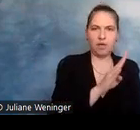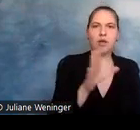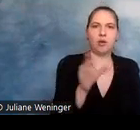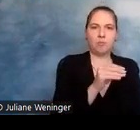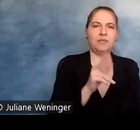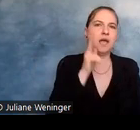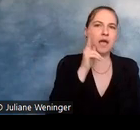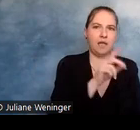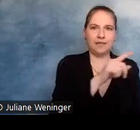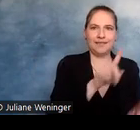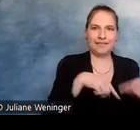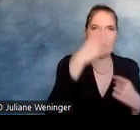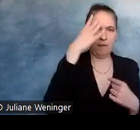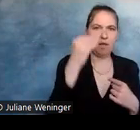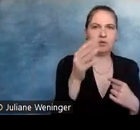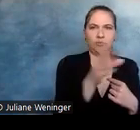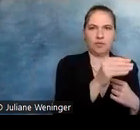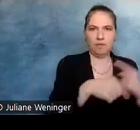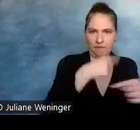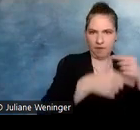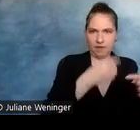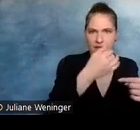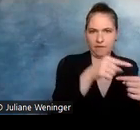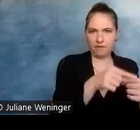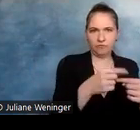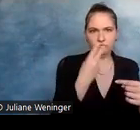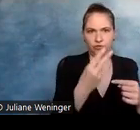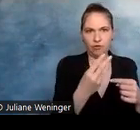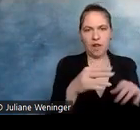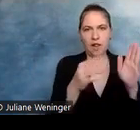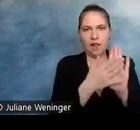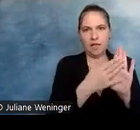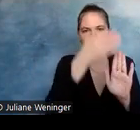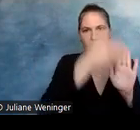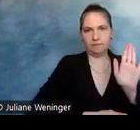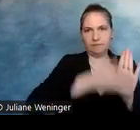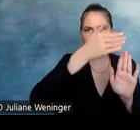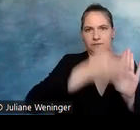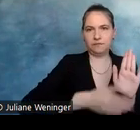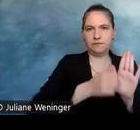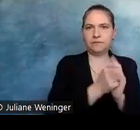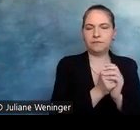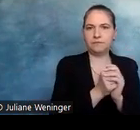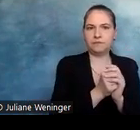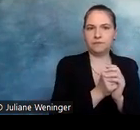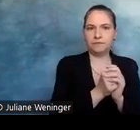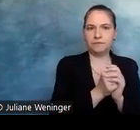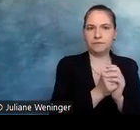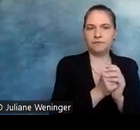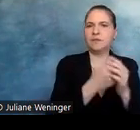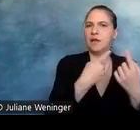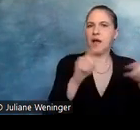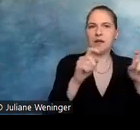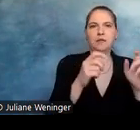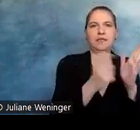Easy Web Check entwickelt. Und da hat einfach mal geguckt, hier links in der Tabelle in der ersten Spalte sieht man die ganzen Kriterien